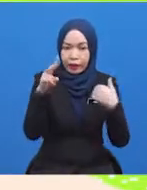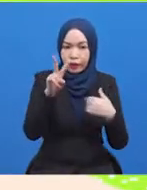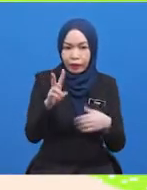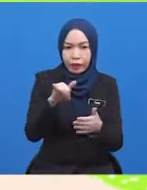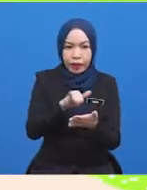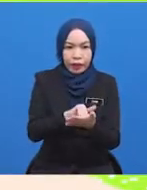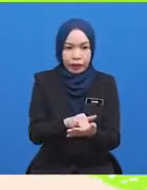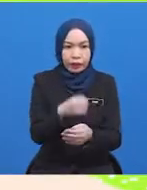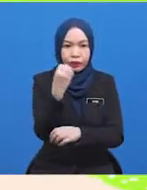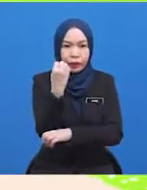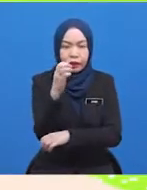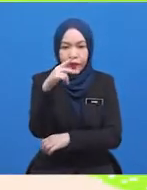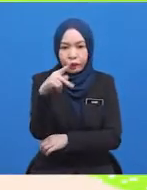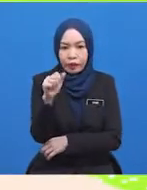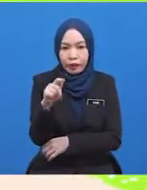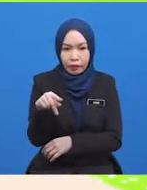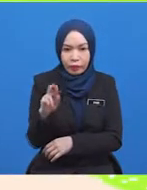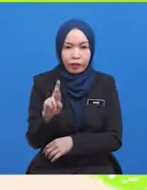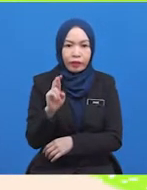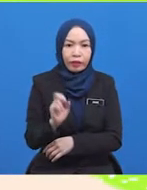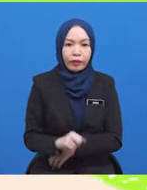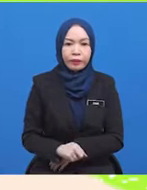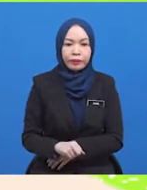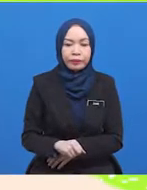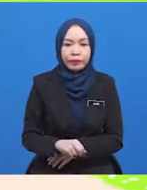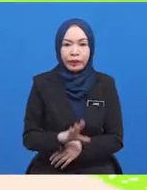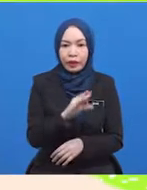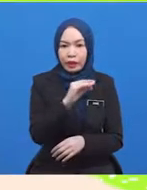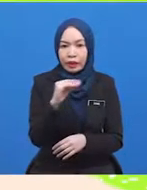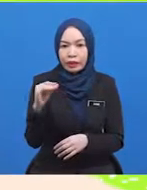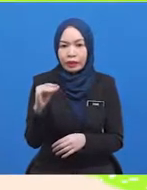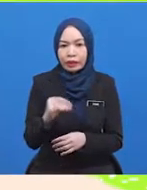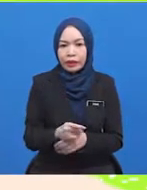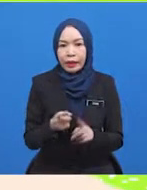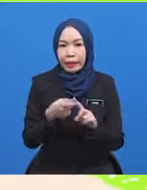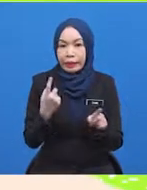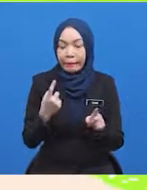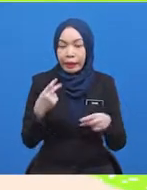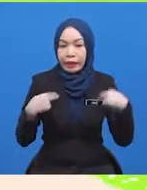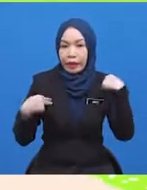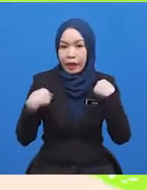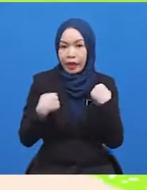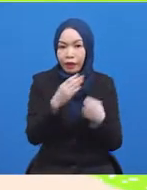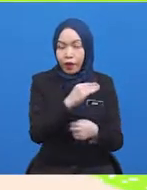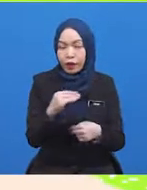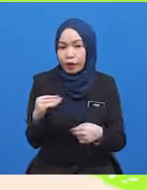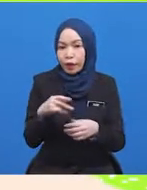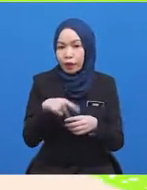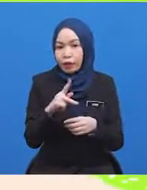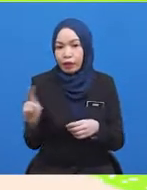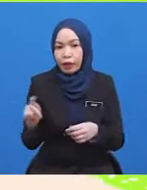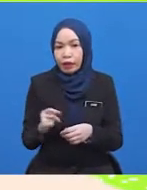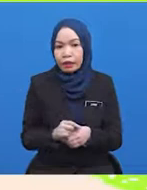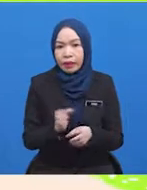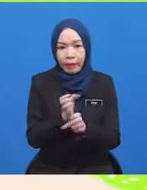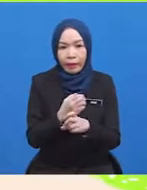yang mempunyai komposisi mineral kalsit daripada sisa haiwan dan menghasilkan bentuk